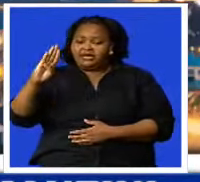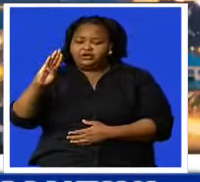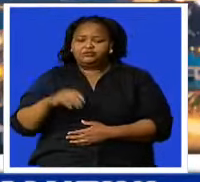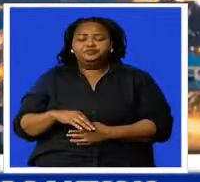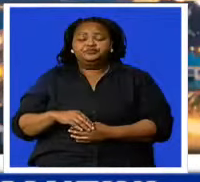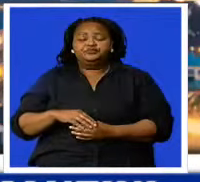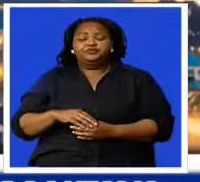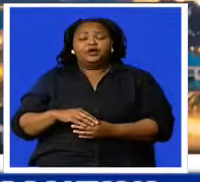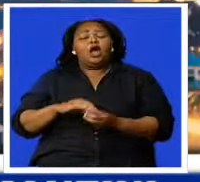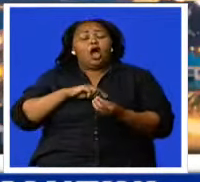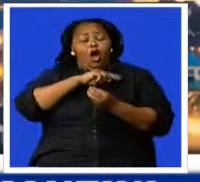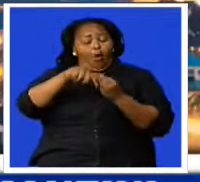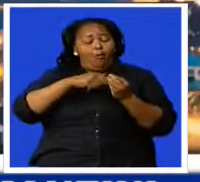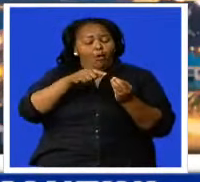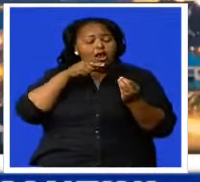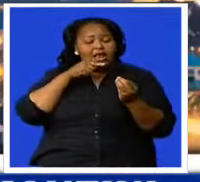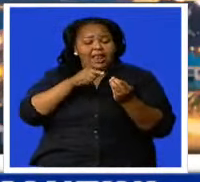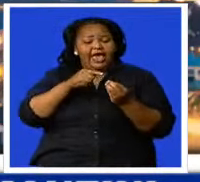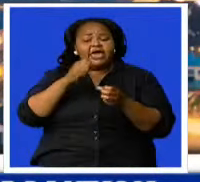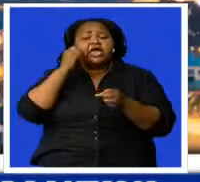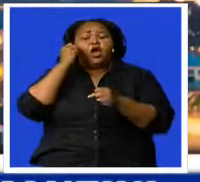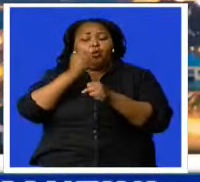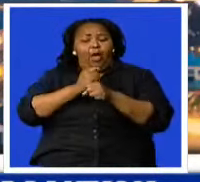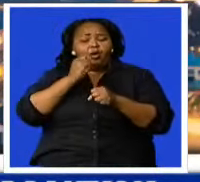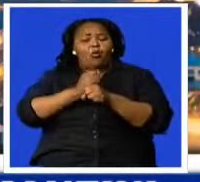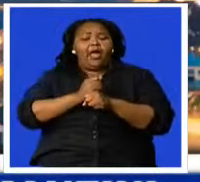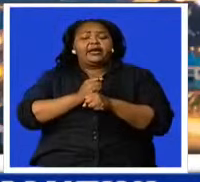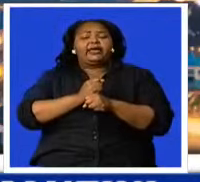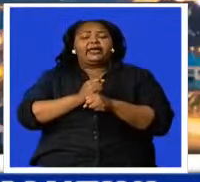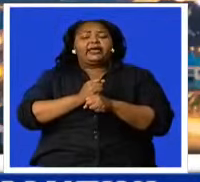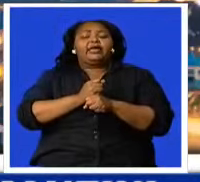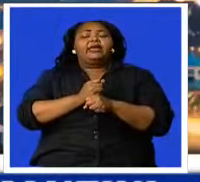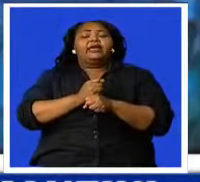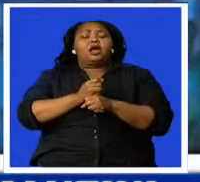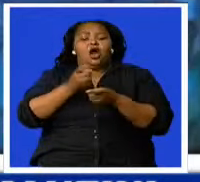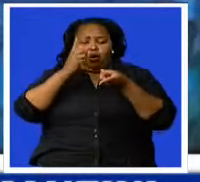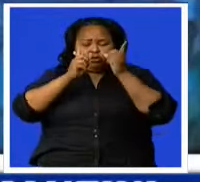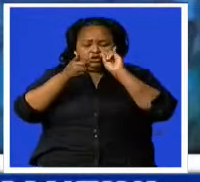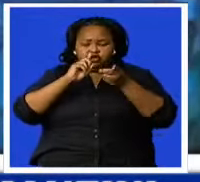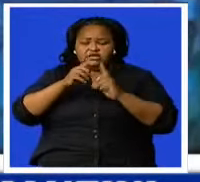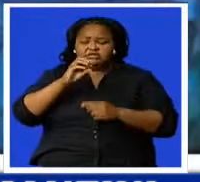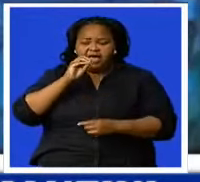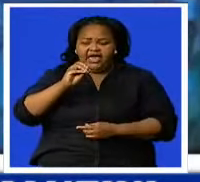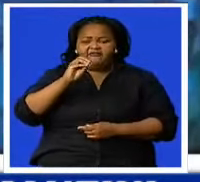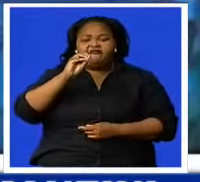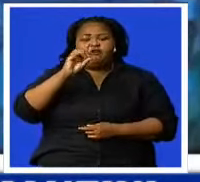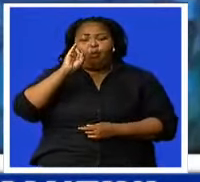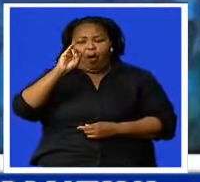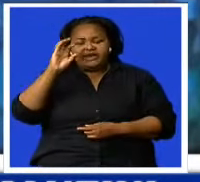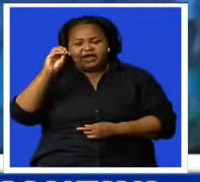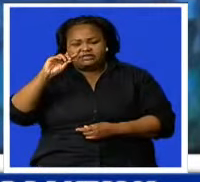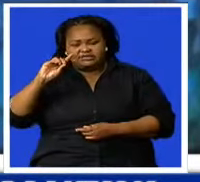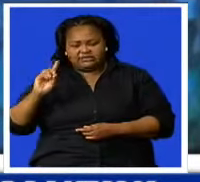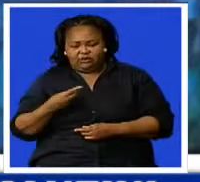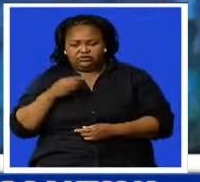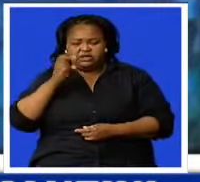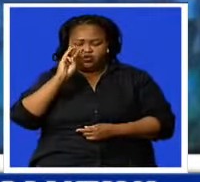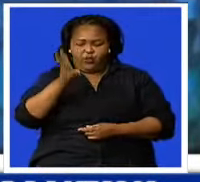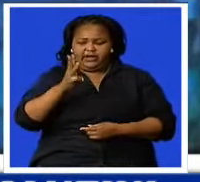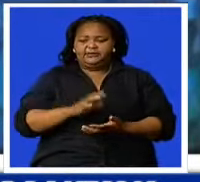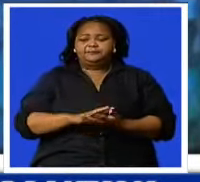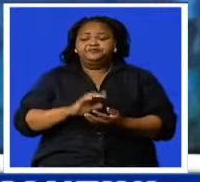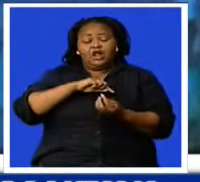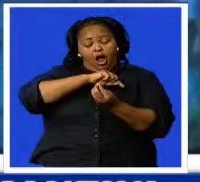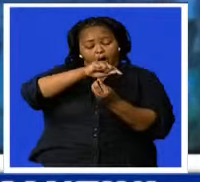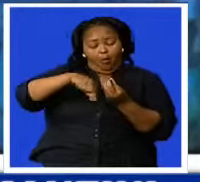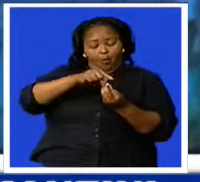nemisebenzi lelinganiselwa ku-100,000 nayisakhiwa. Lemoli buke kuthi itawuba netitolo